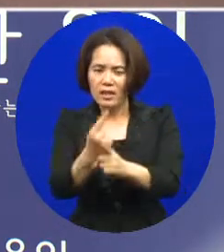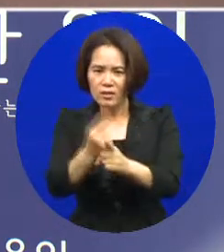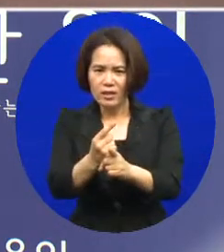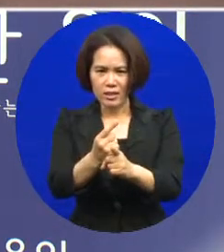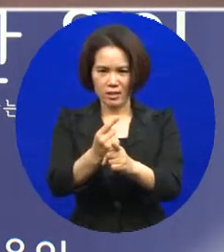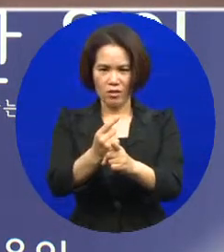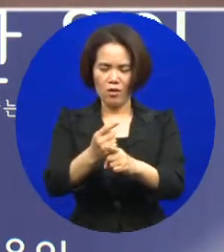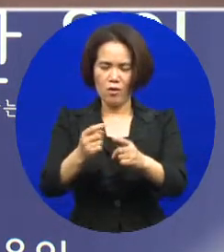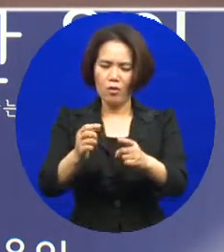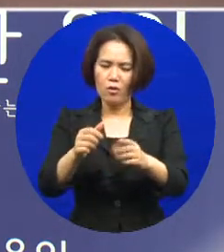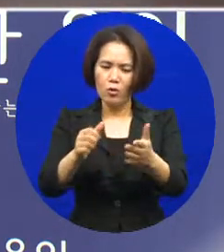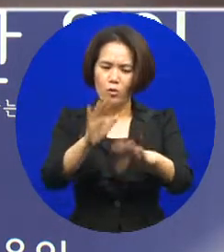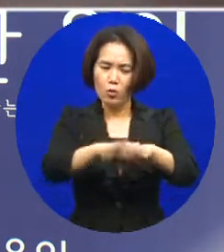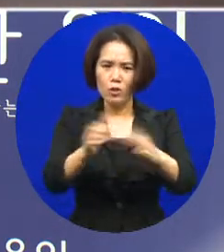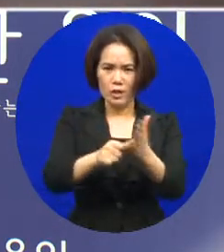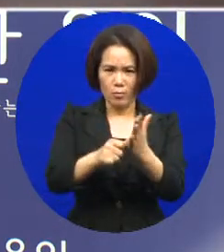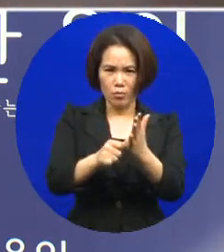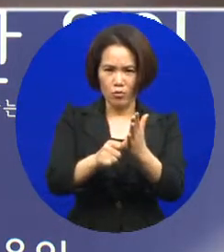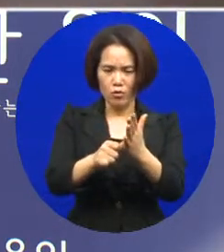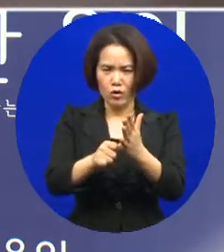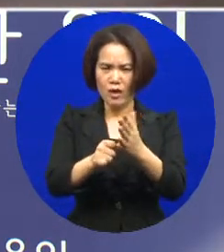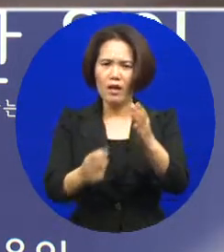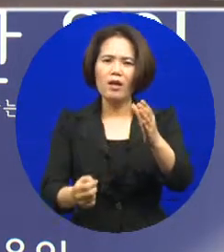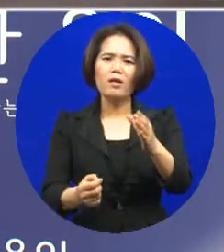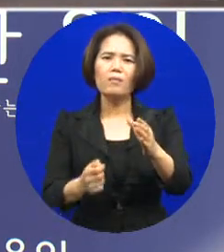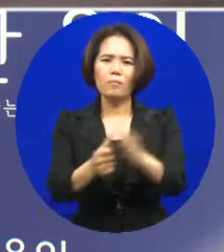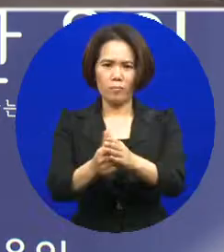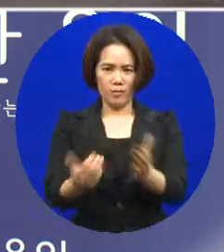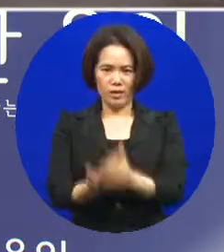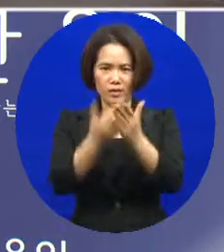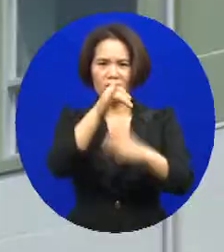개선돼 농산물 상품성까지 높일 것으로 보입니다.